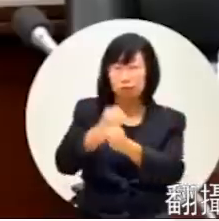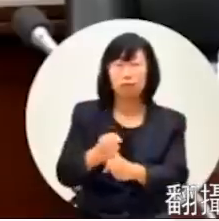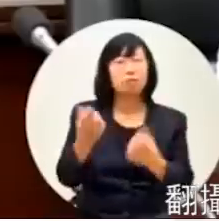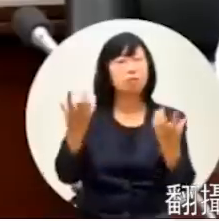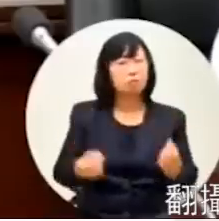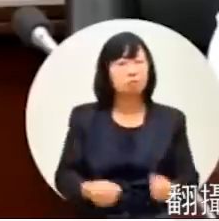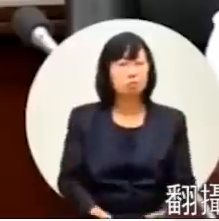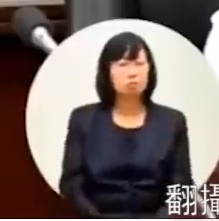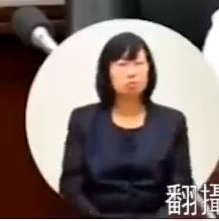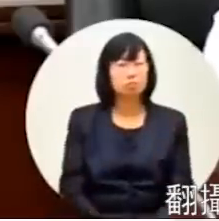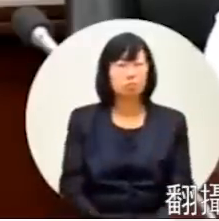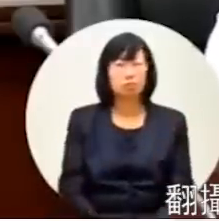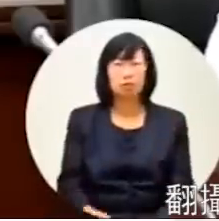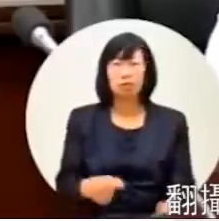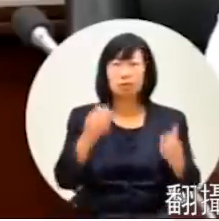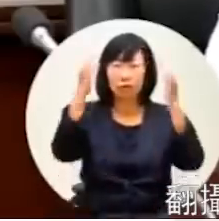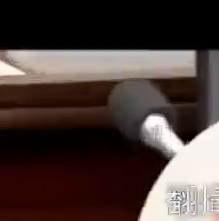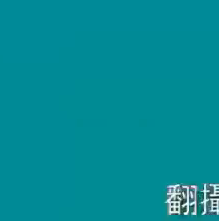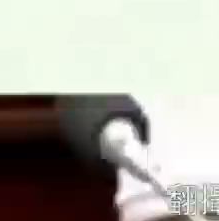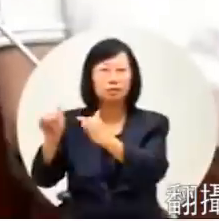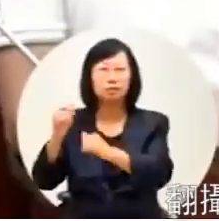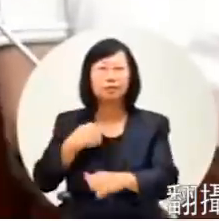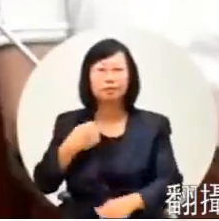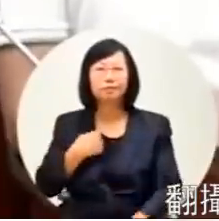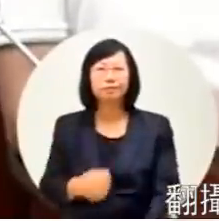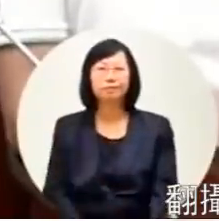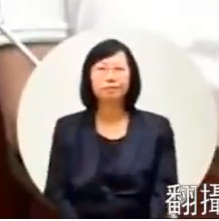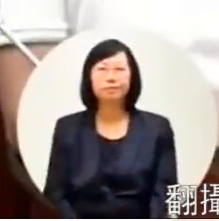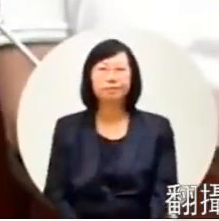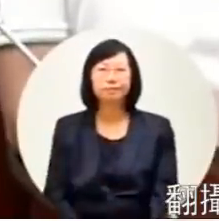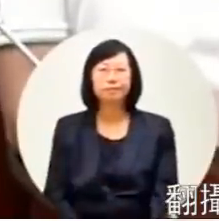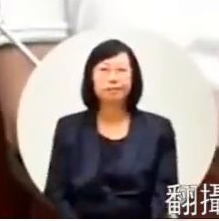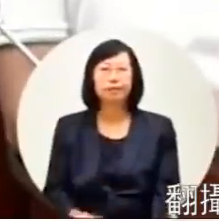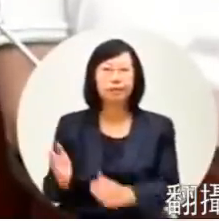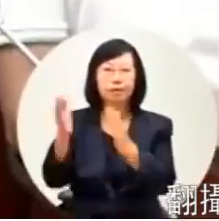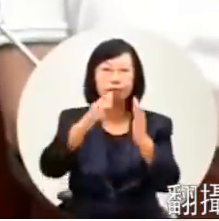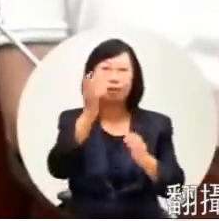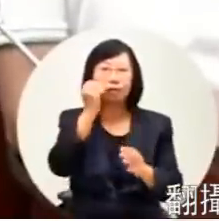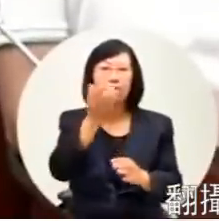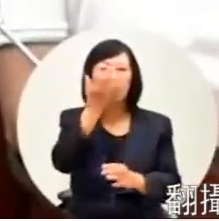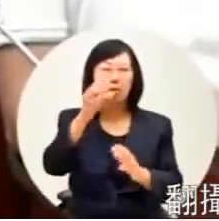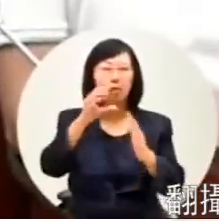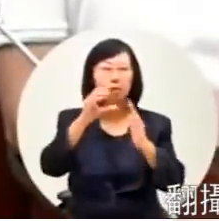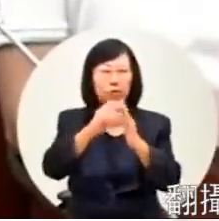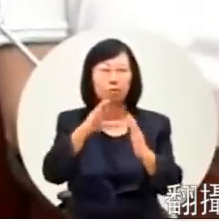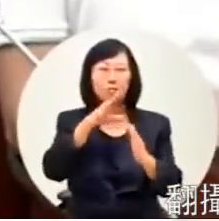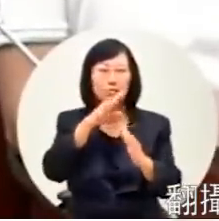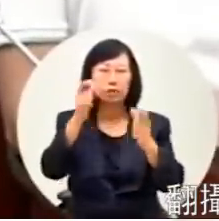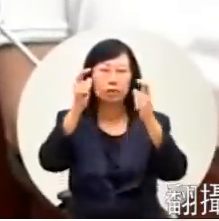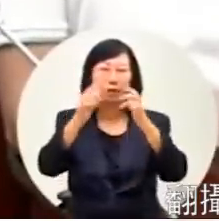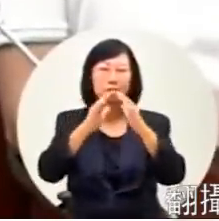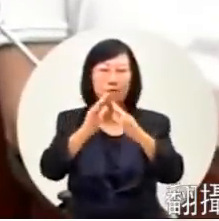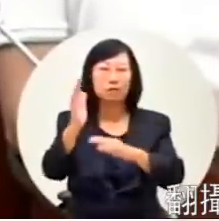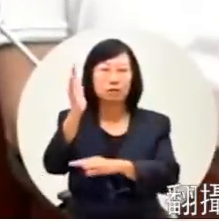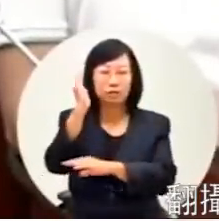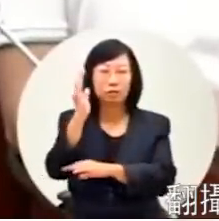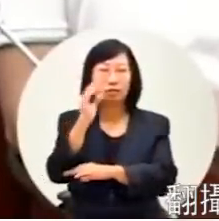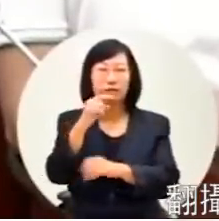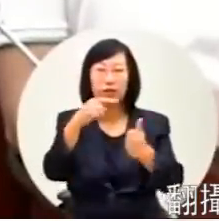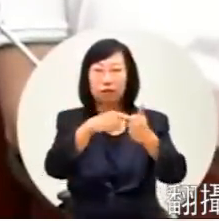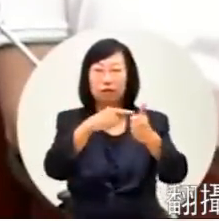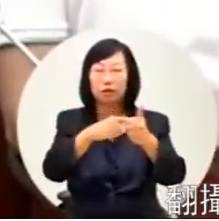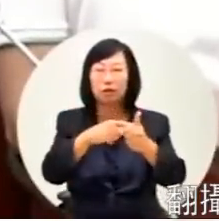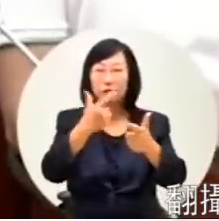总统了，我觉得他回去帮你选总统好了。 观光局是高雄市政府最不适任的局长，可是